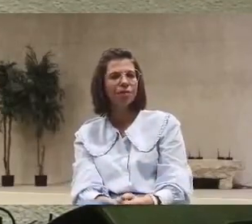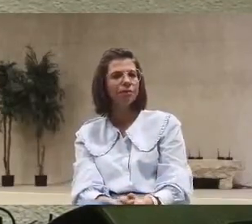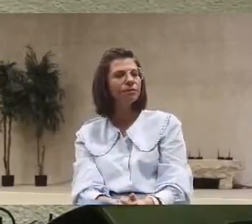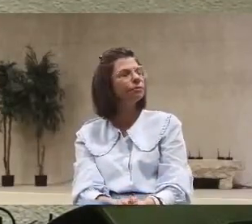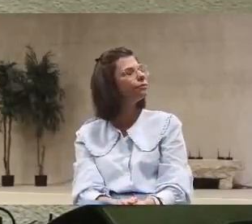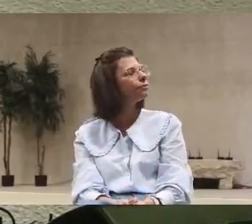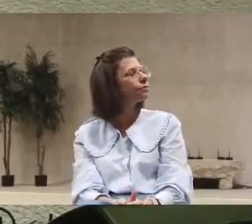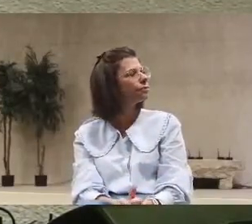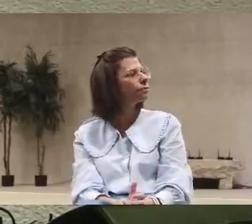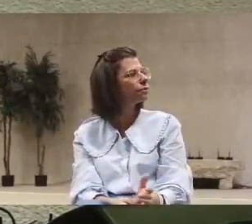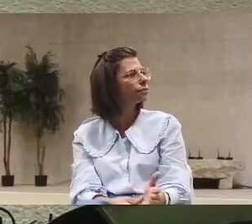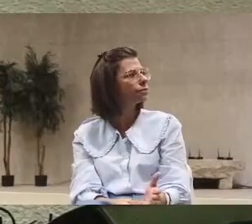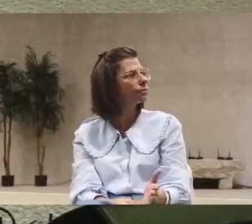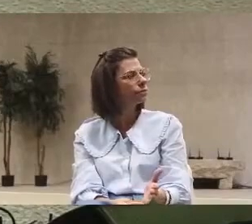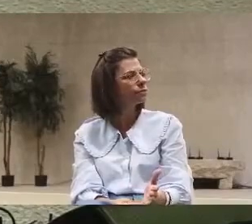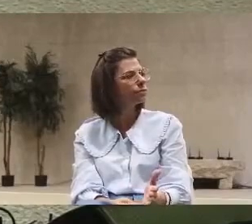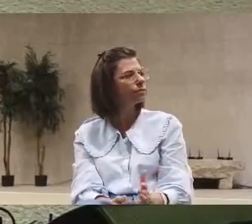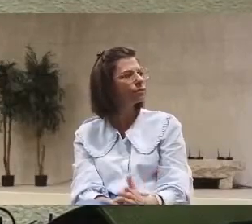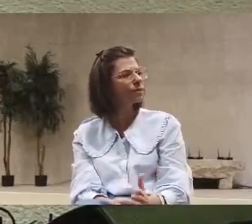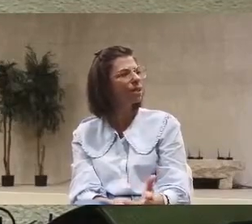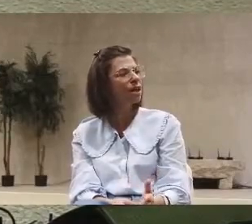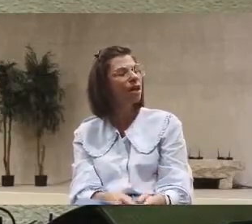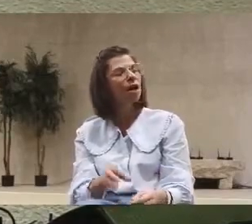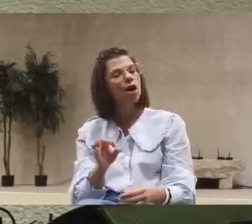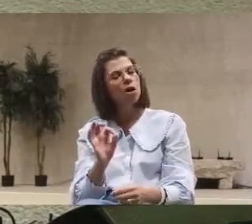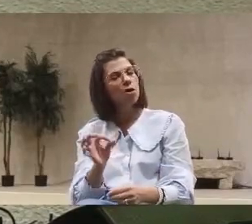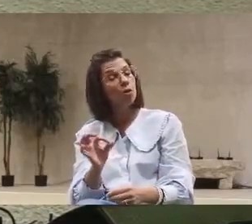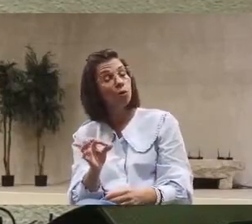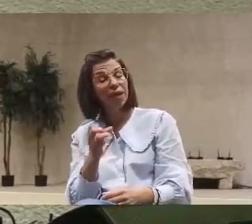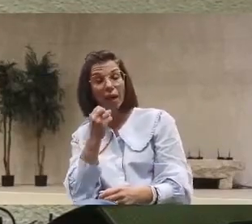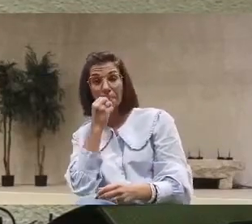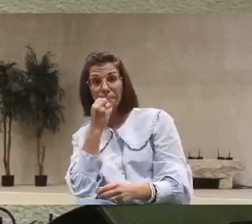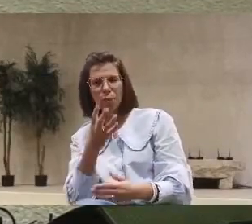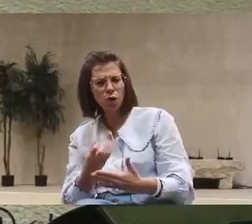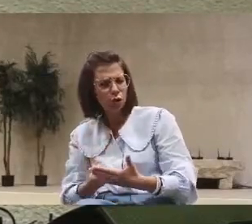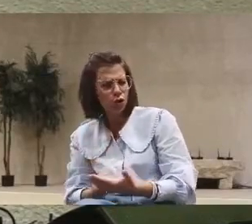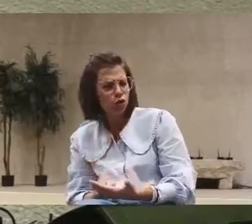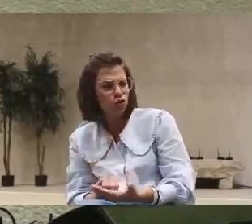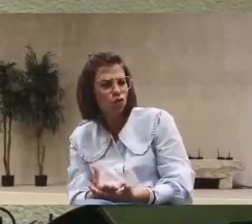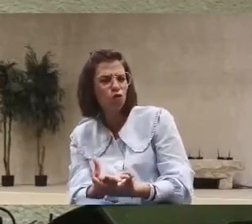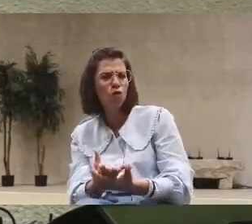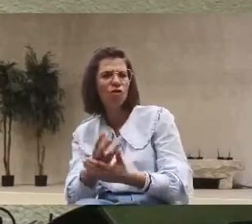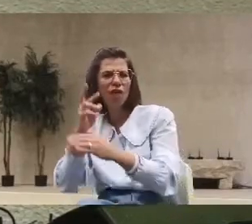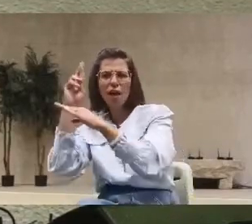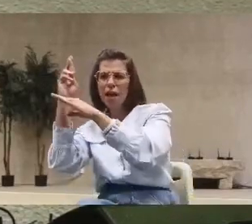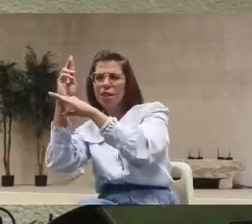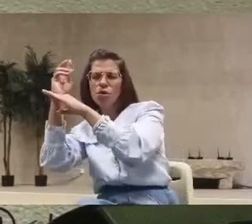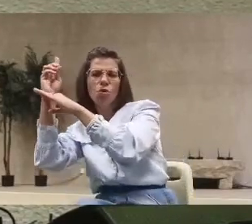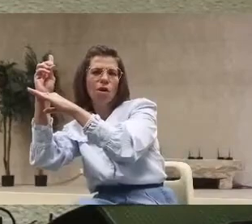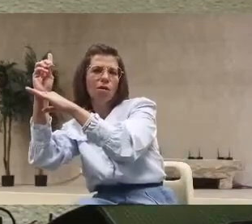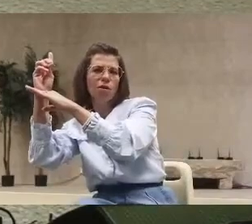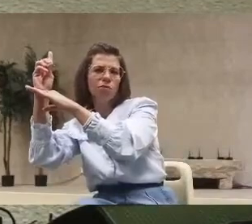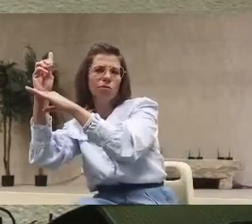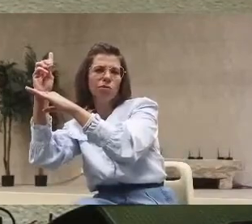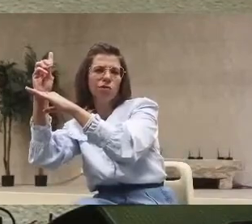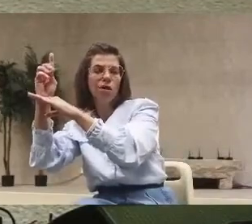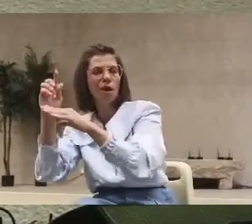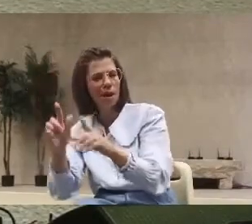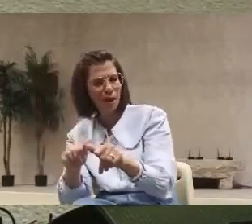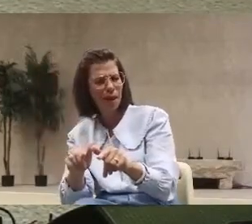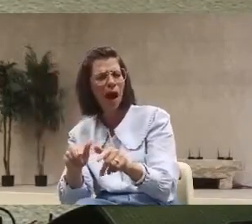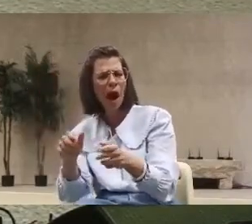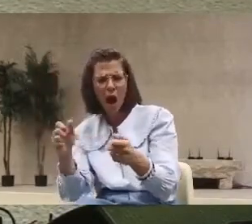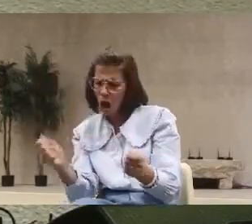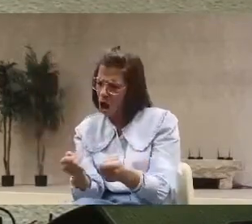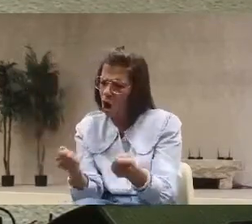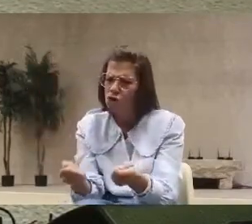oui la bonne nouvelle du royaume de Dieu comporte certains aspects bien sûr d'encouragement de guérison de